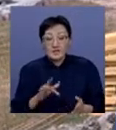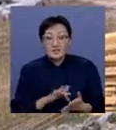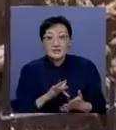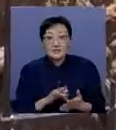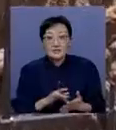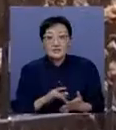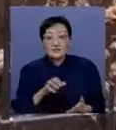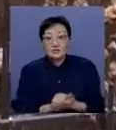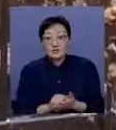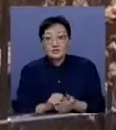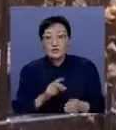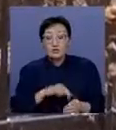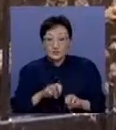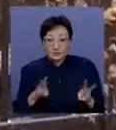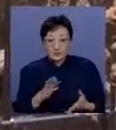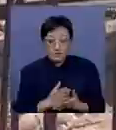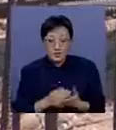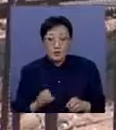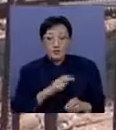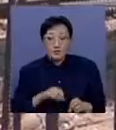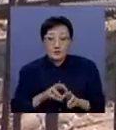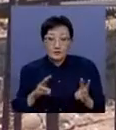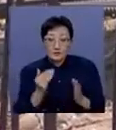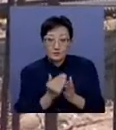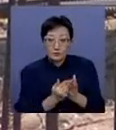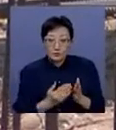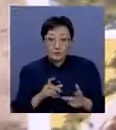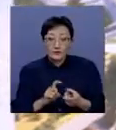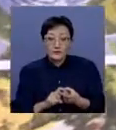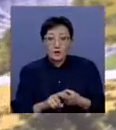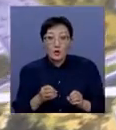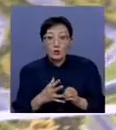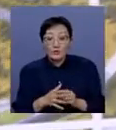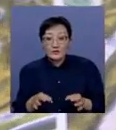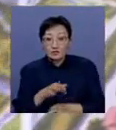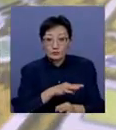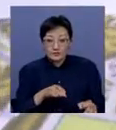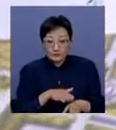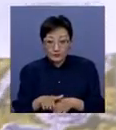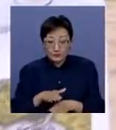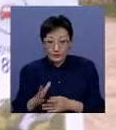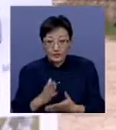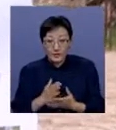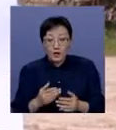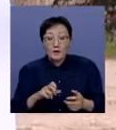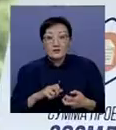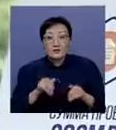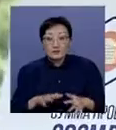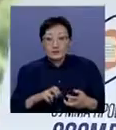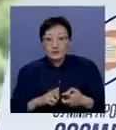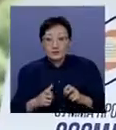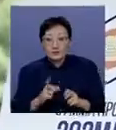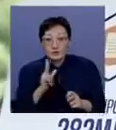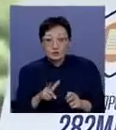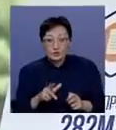қамтып отырмыз. Алатау ауданында жұмыспен қамту жол картасы бағдарламасы бойынша 15 жоба жүзеге асады. Осылайша қордаланған мәселелер 3